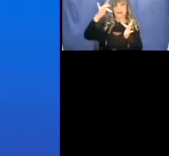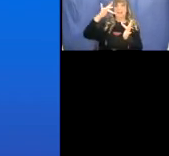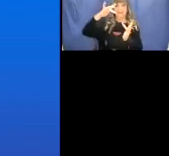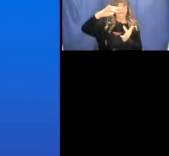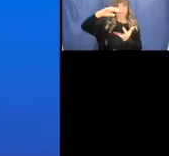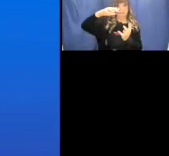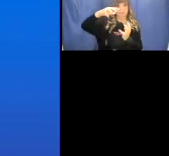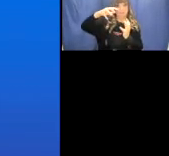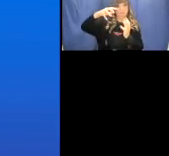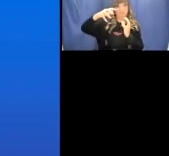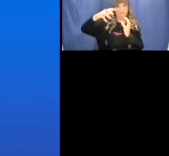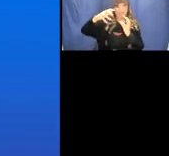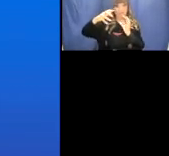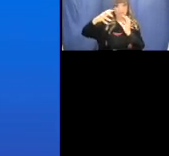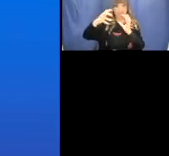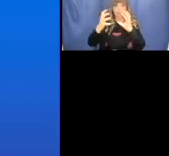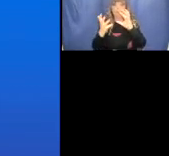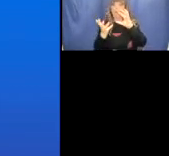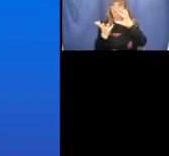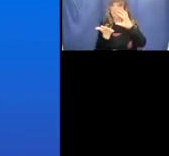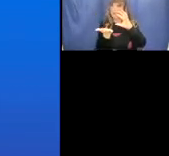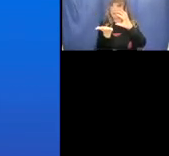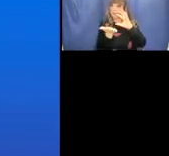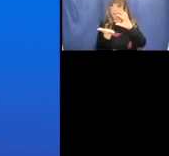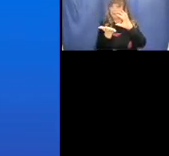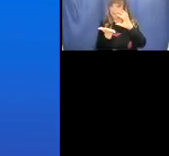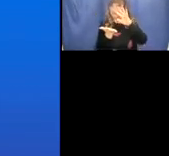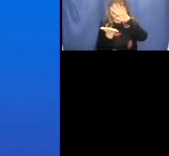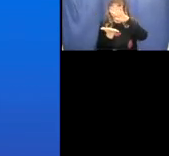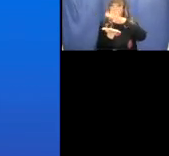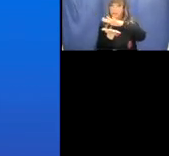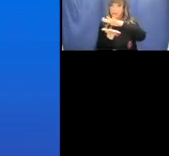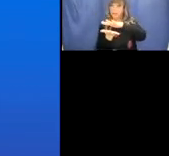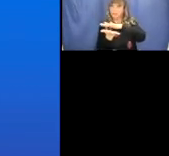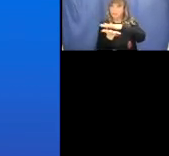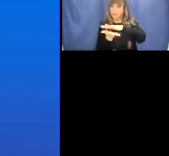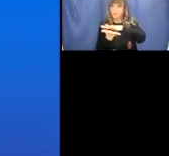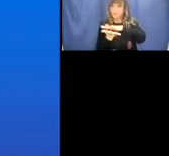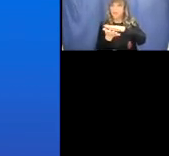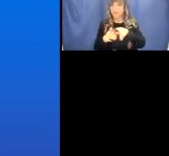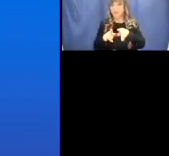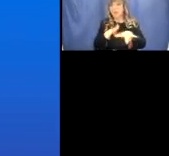cristalli si sovrappone ad un'altra del cristallo stesso omologa